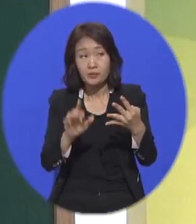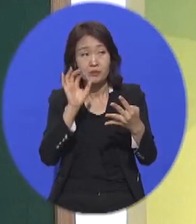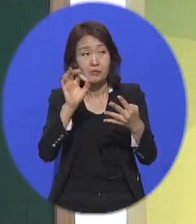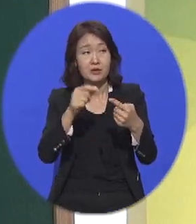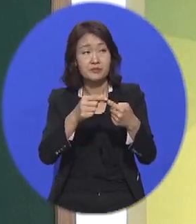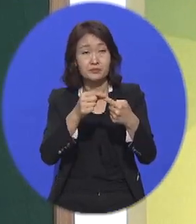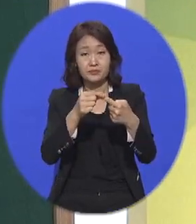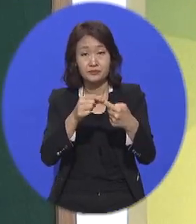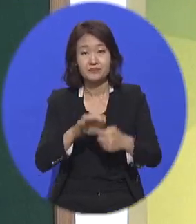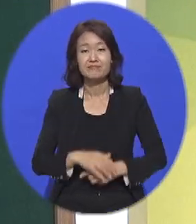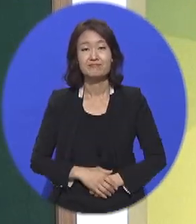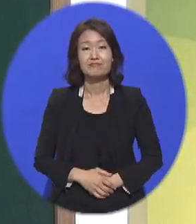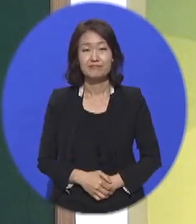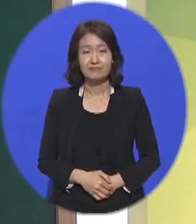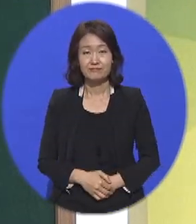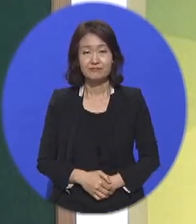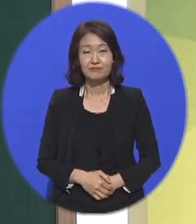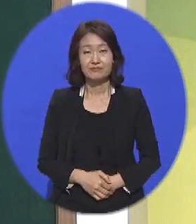이제